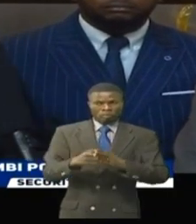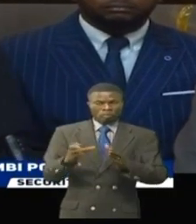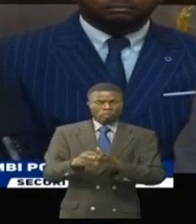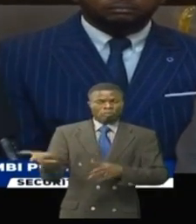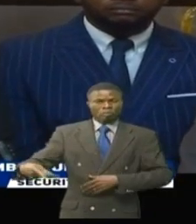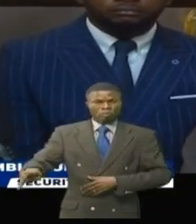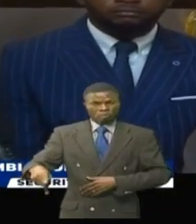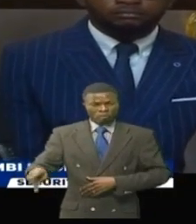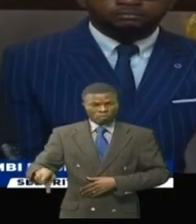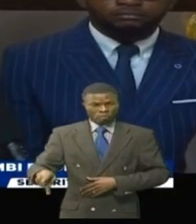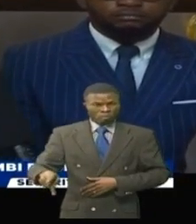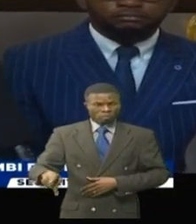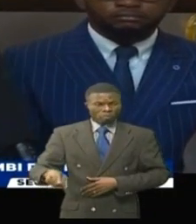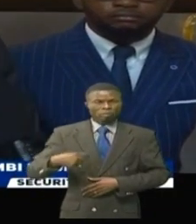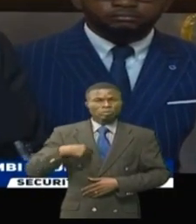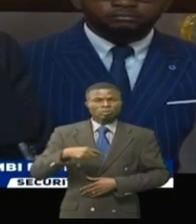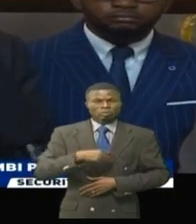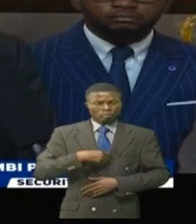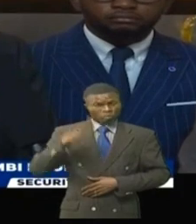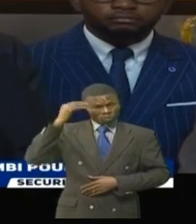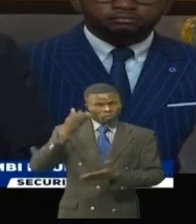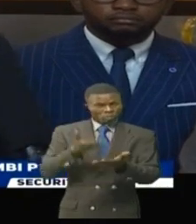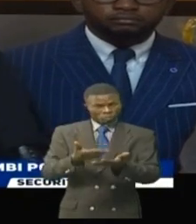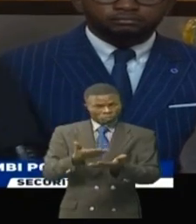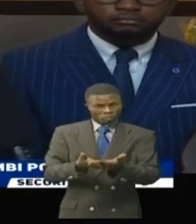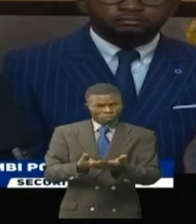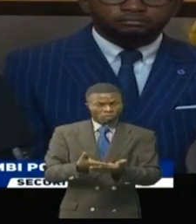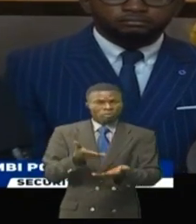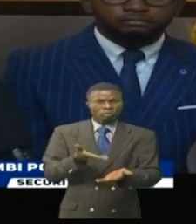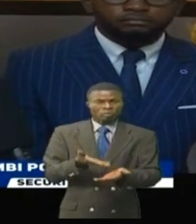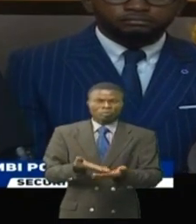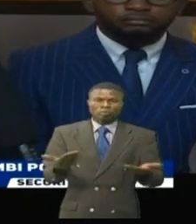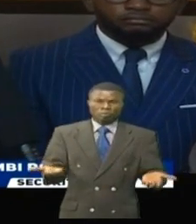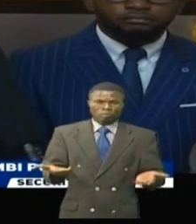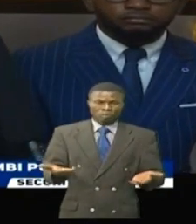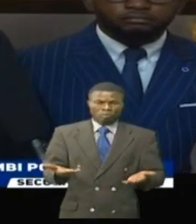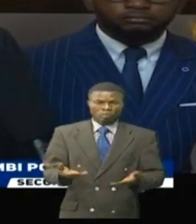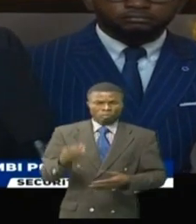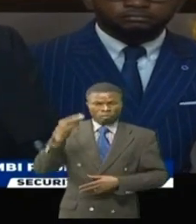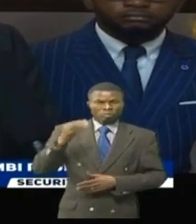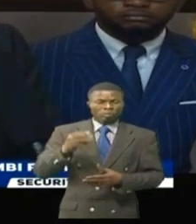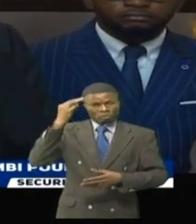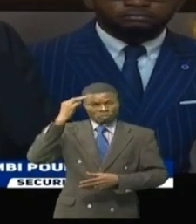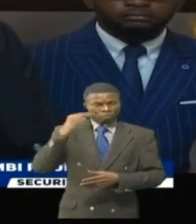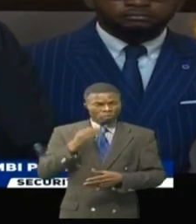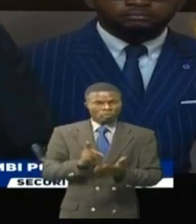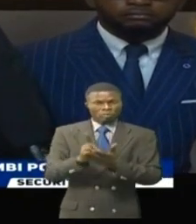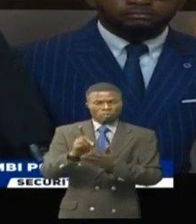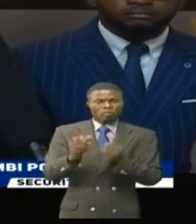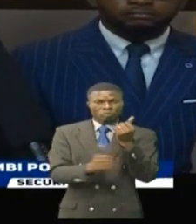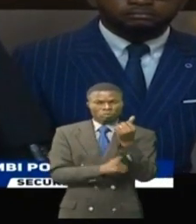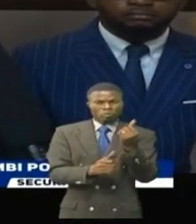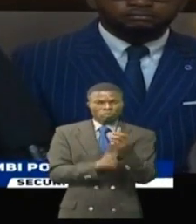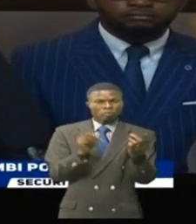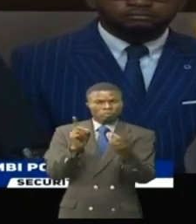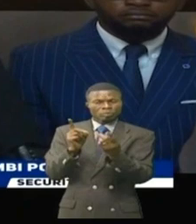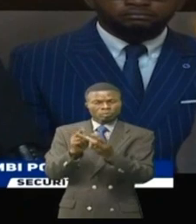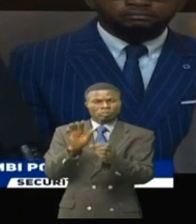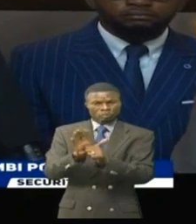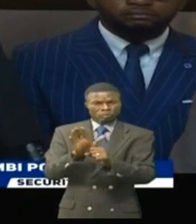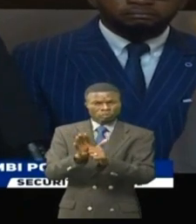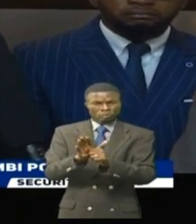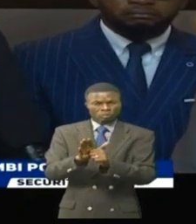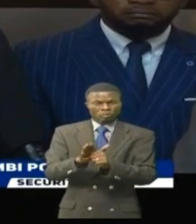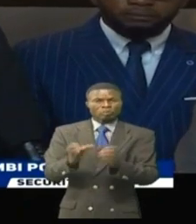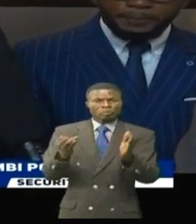provinciale justice. Donc nous avons déjà une expérience pilote au Kasaï. Le ministre des Droits humains a procédé à plusieurs consultations à peu près dans